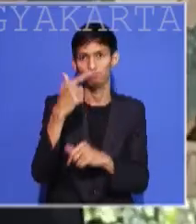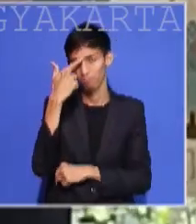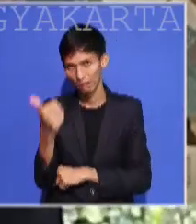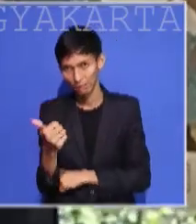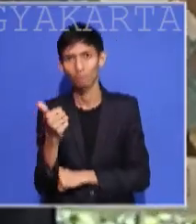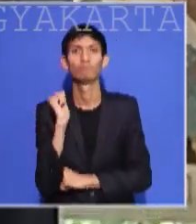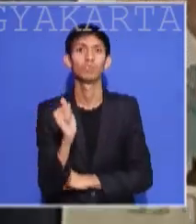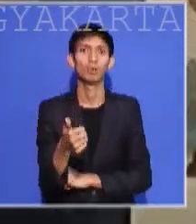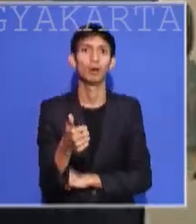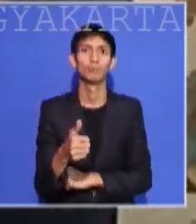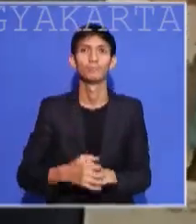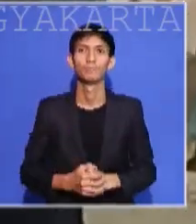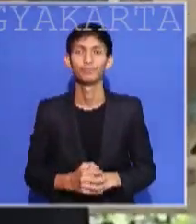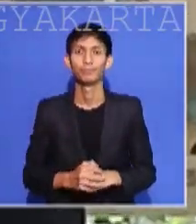Laras caosapuran saking Bantul